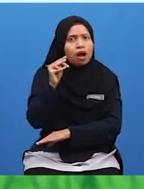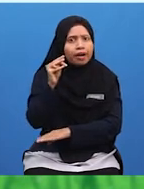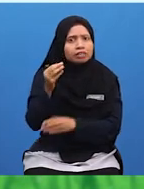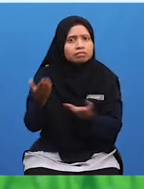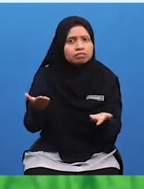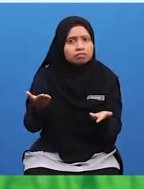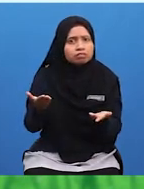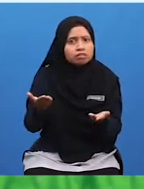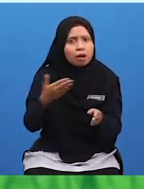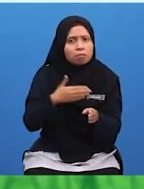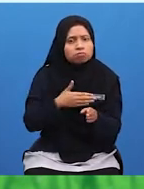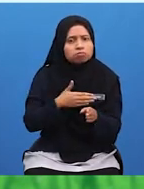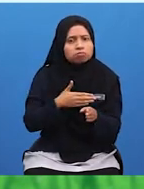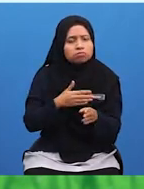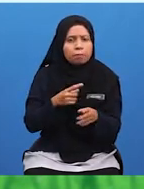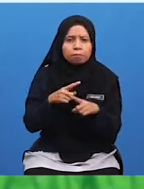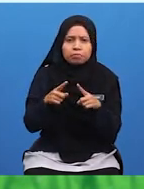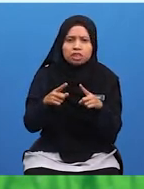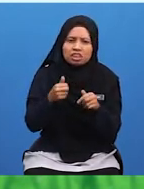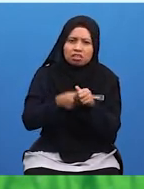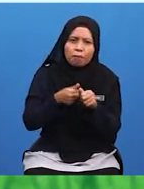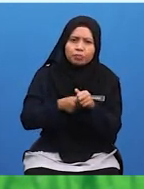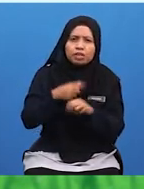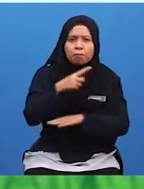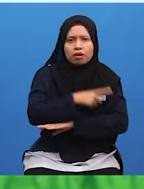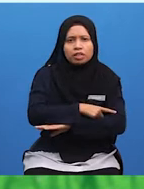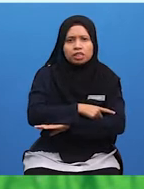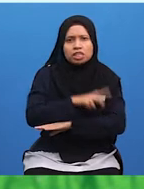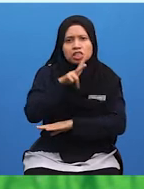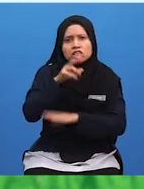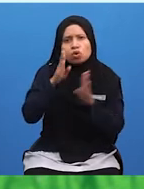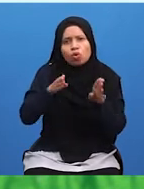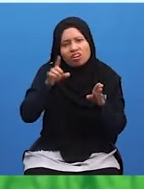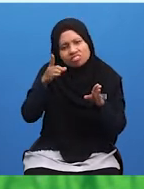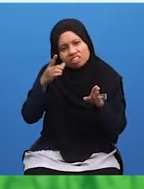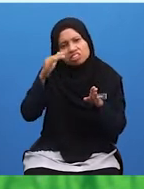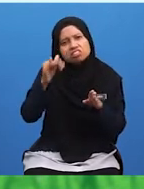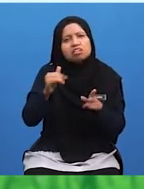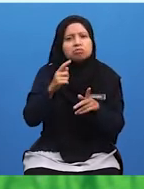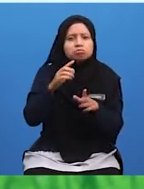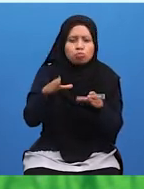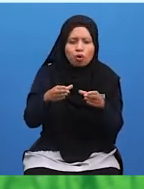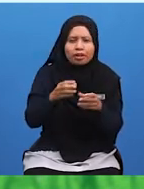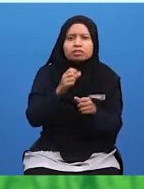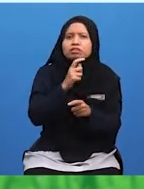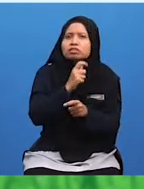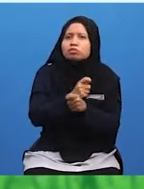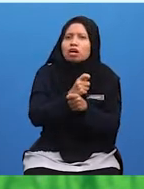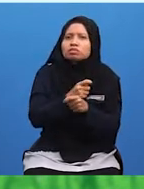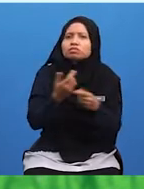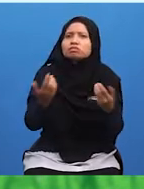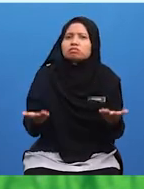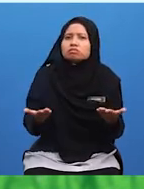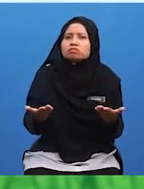Jumaat. Padahal, setiap hari tiga orang je yang buat